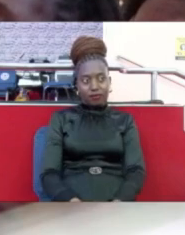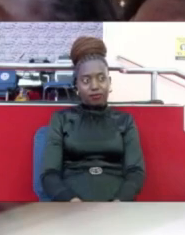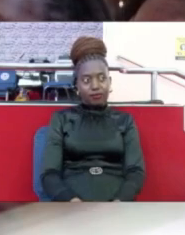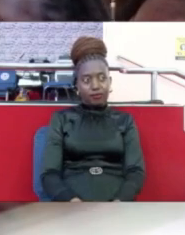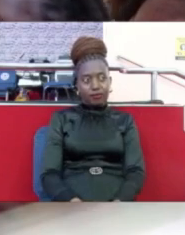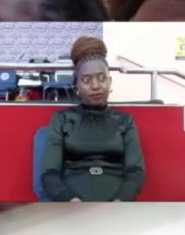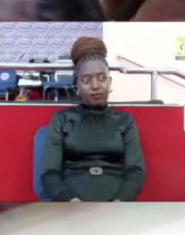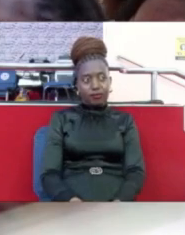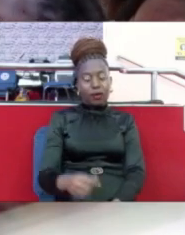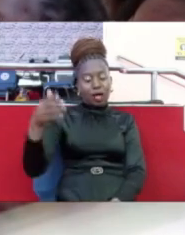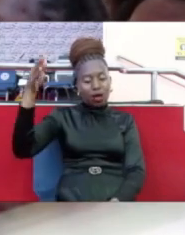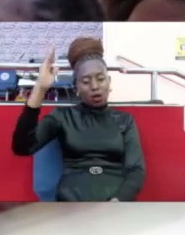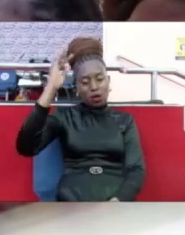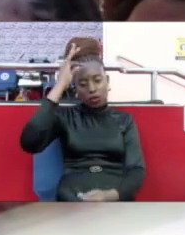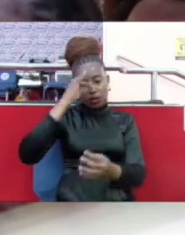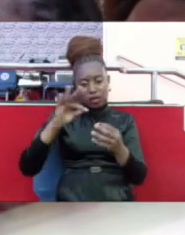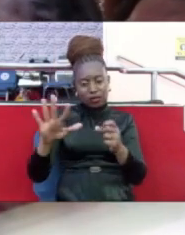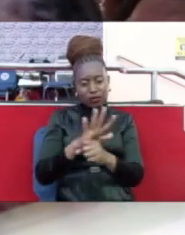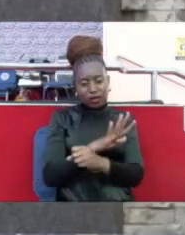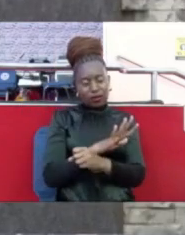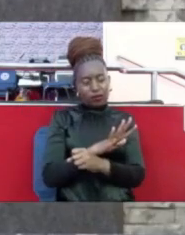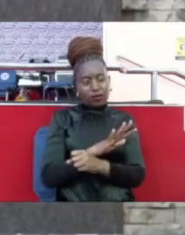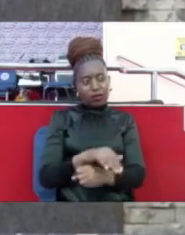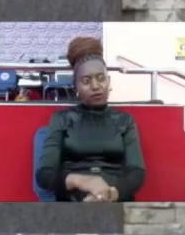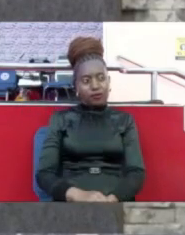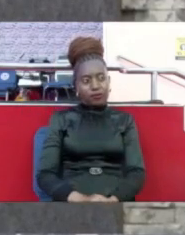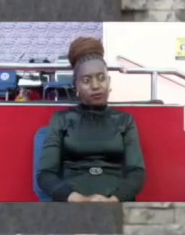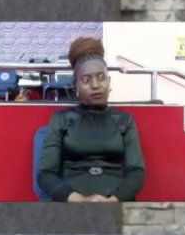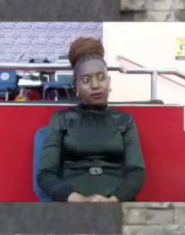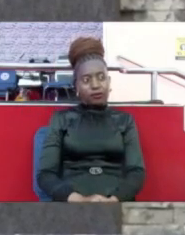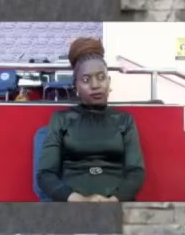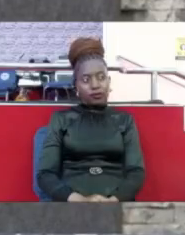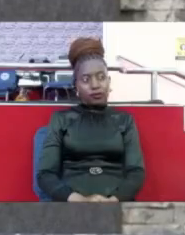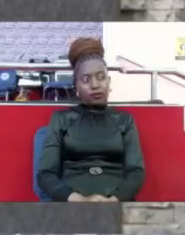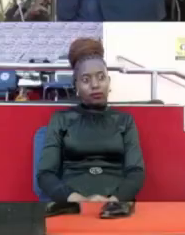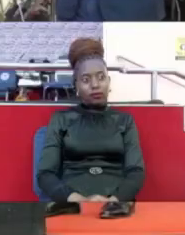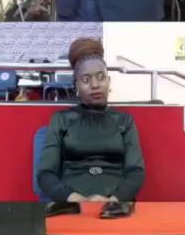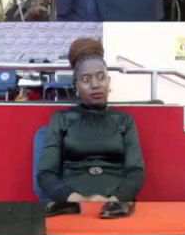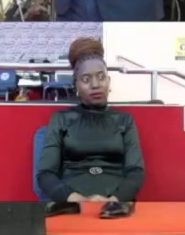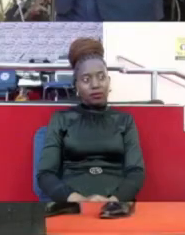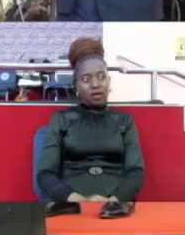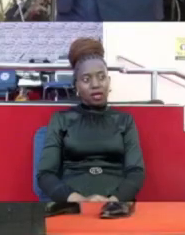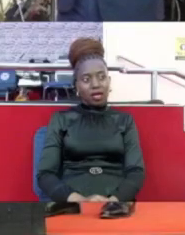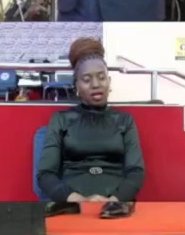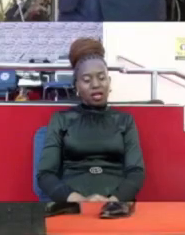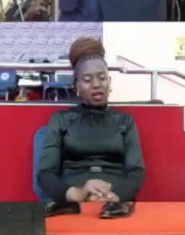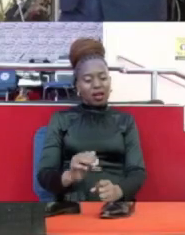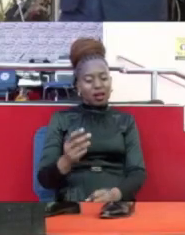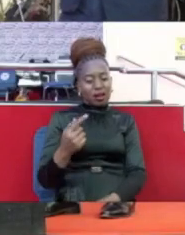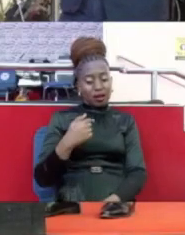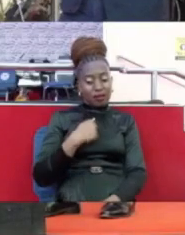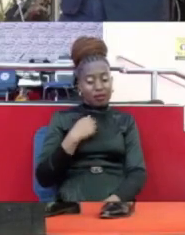God is faithful. Mungu ni mwaminifu. Now I look like I'm 45. Naonekana kama na